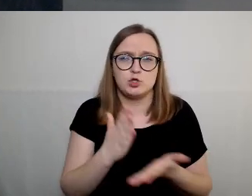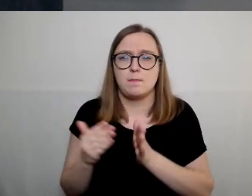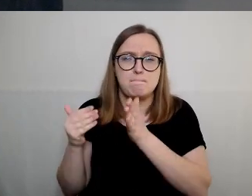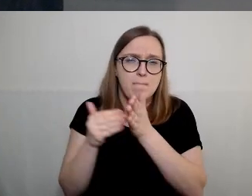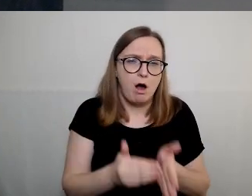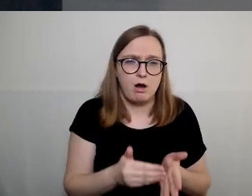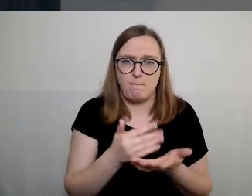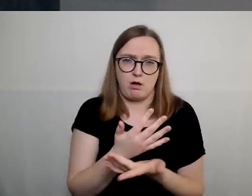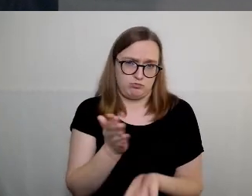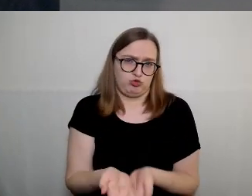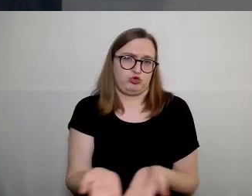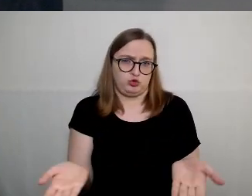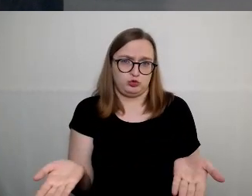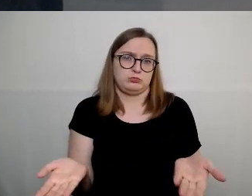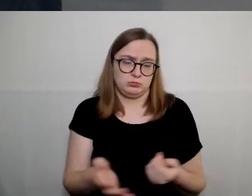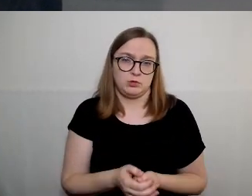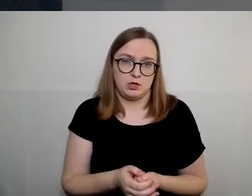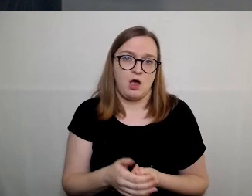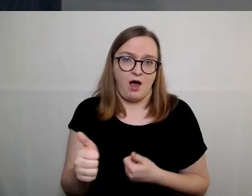gale verslui.